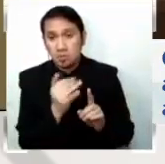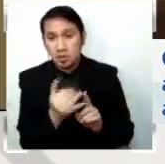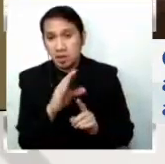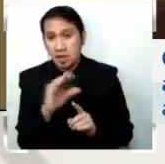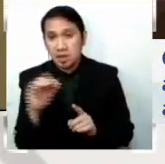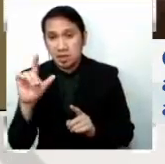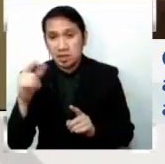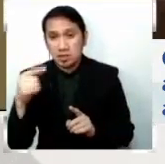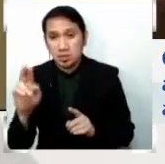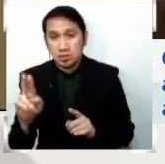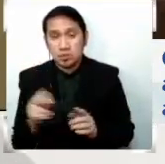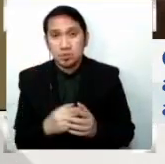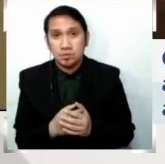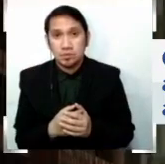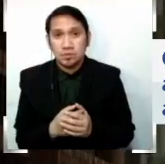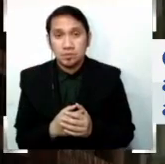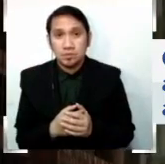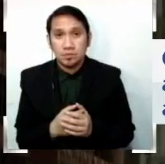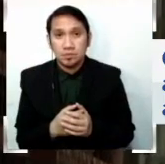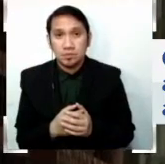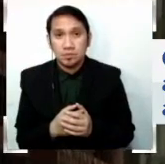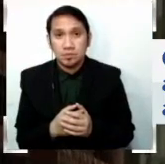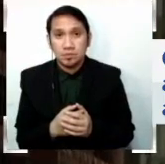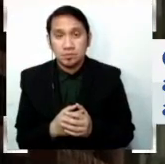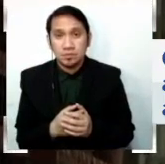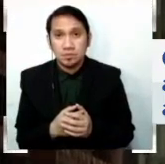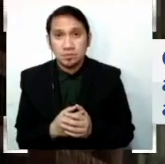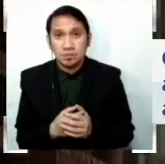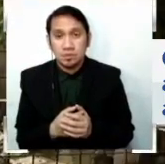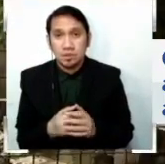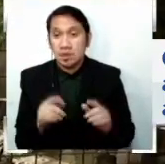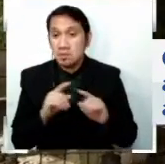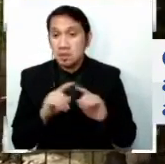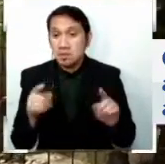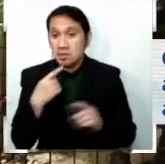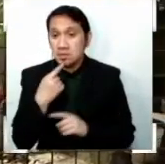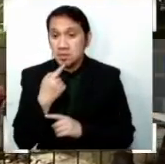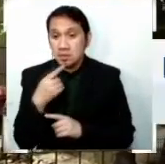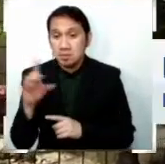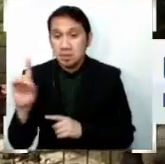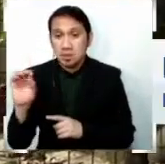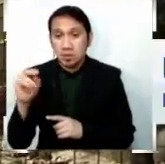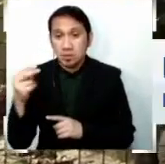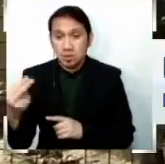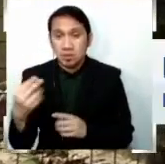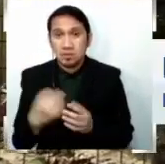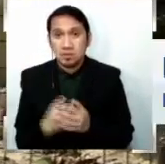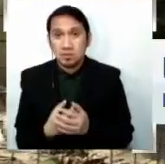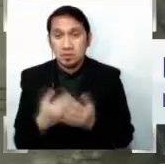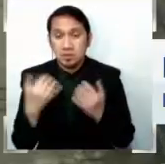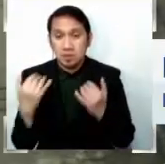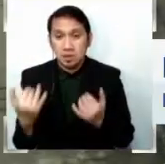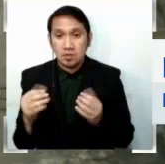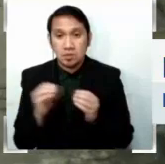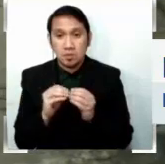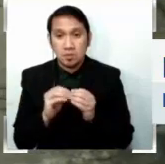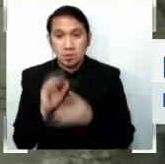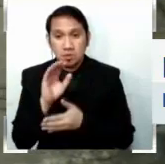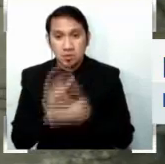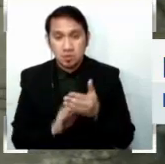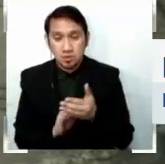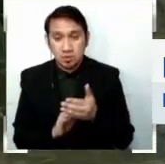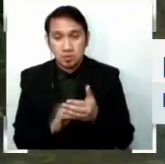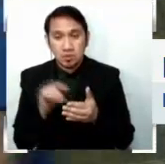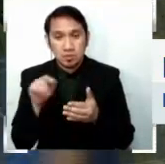This will be manpower intensive. Pero sabi naman ng Department of Health o DOH, mas mapapababa raw ang mga kaso sa